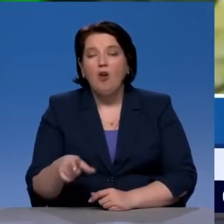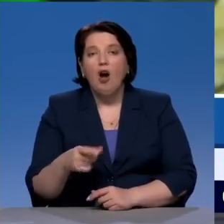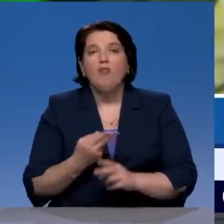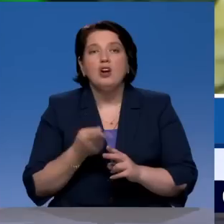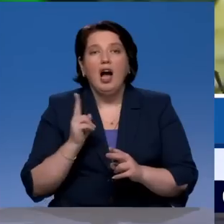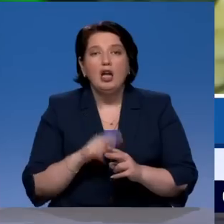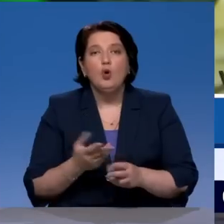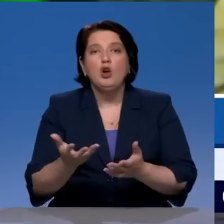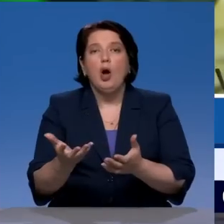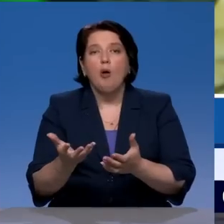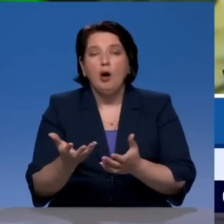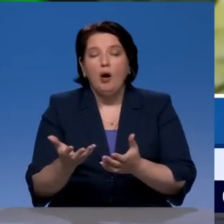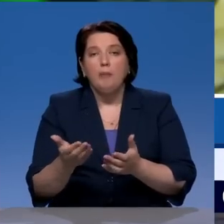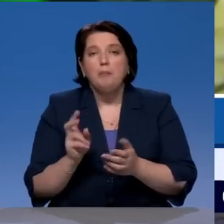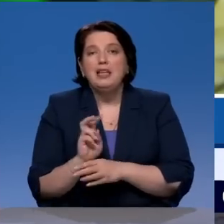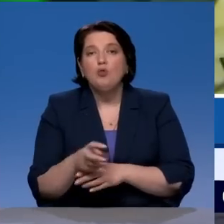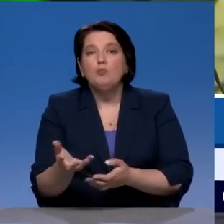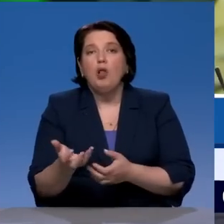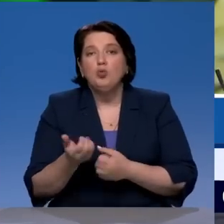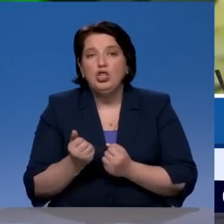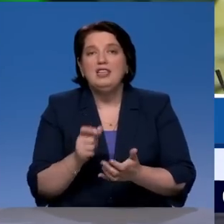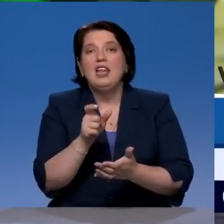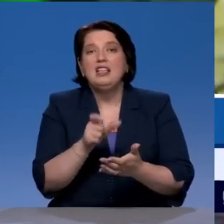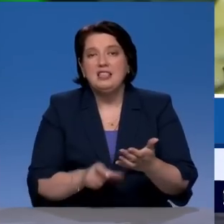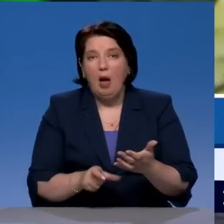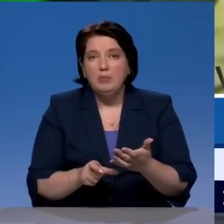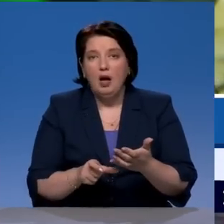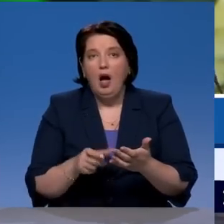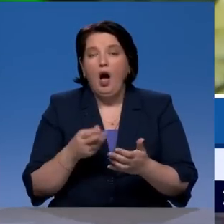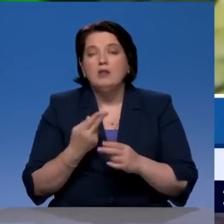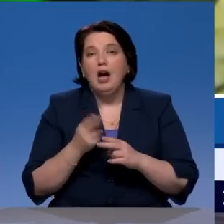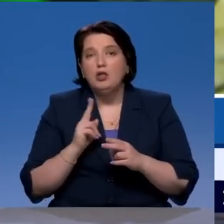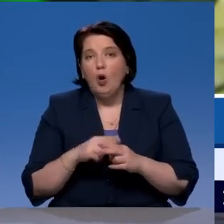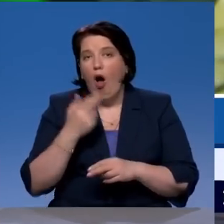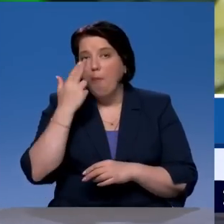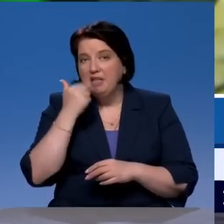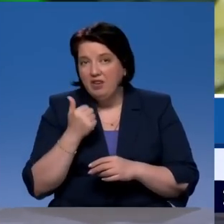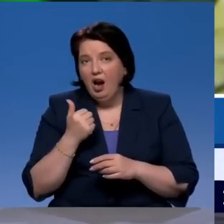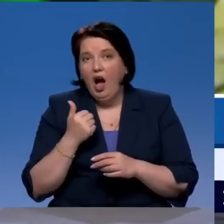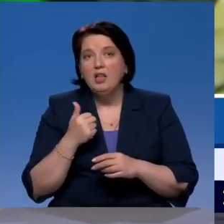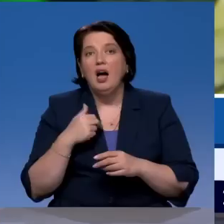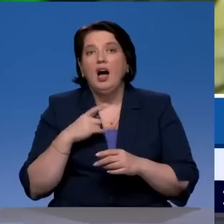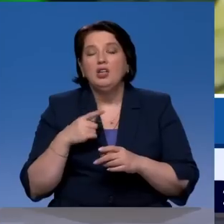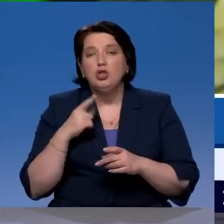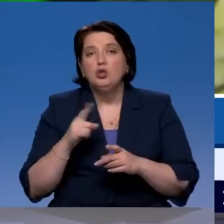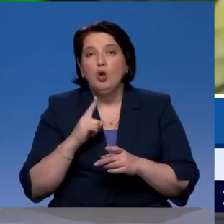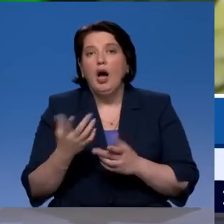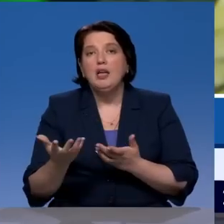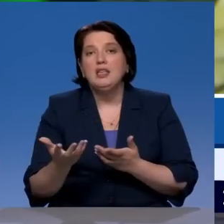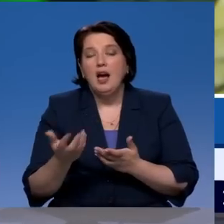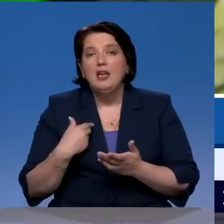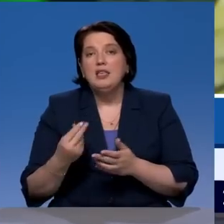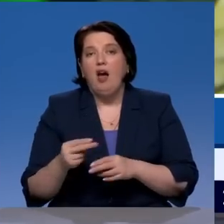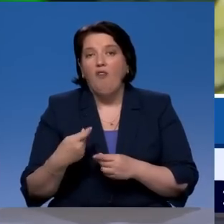этого они получали, в общем, достаточно оперативно, или просто уже привыкал к ним в аптеке, тот, кто выдавал им, а тут им придется идти.